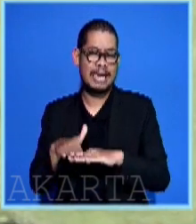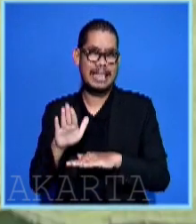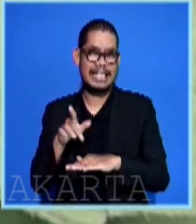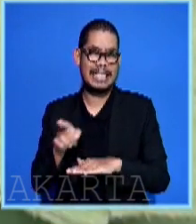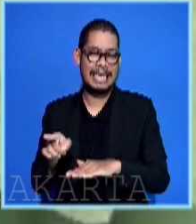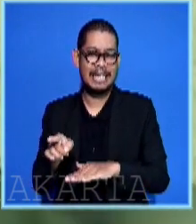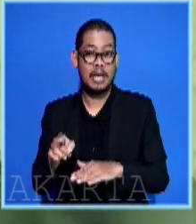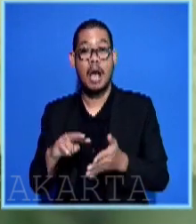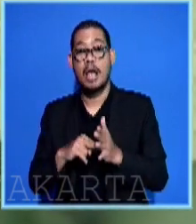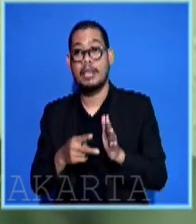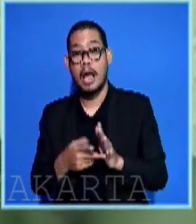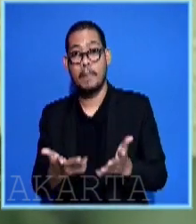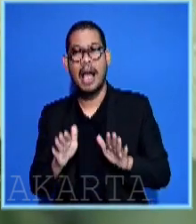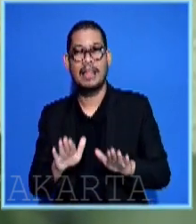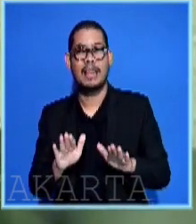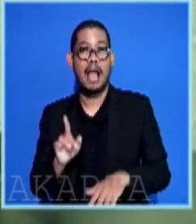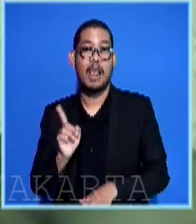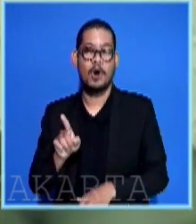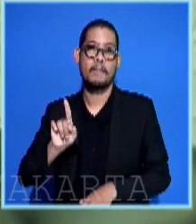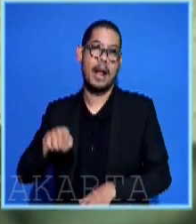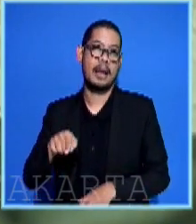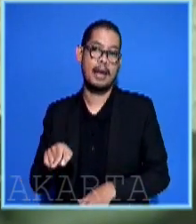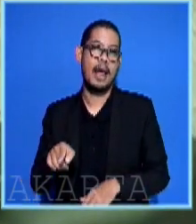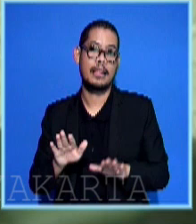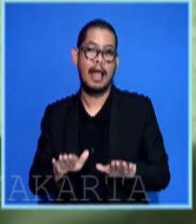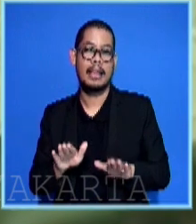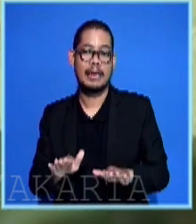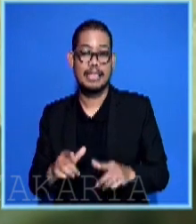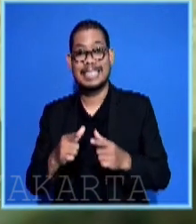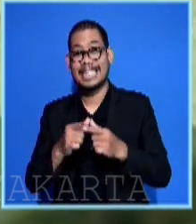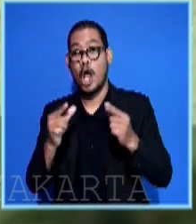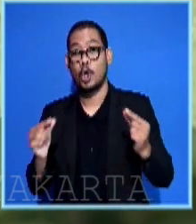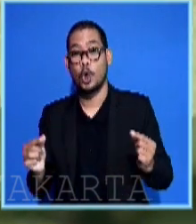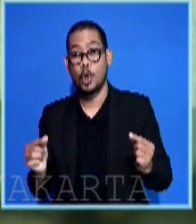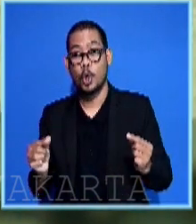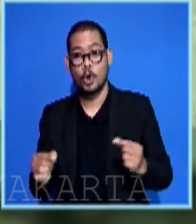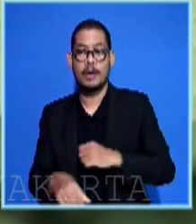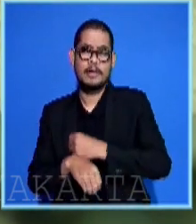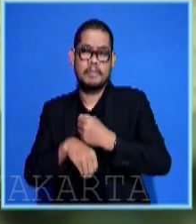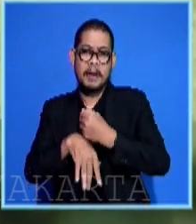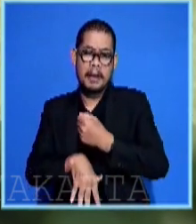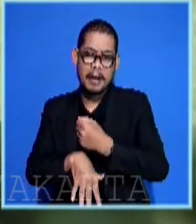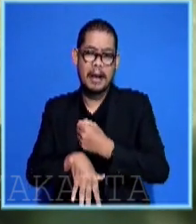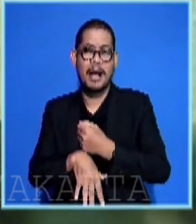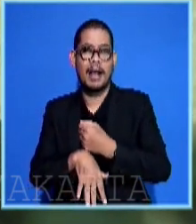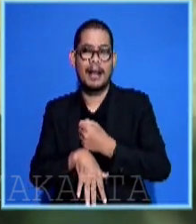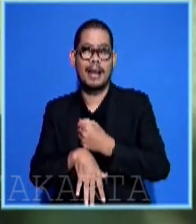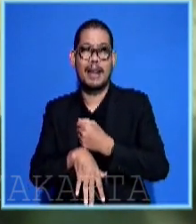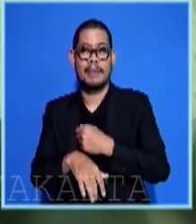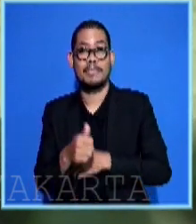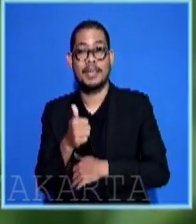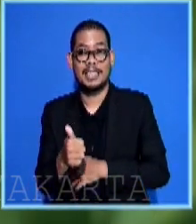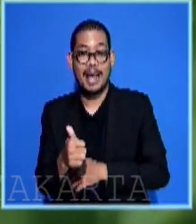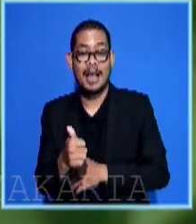ngatos-atos nalika nginakaken Ron girinyu sarta perangan Oyot ing kalanganing kadang Tani Ugi sagedipun